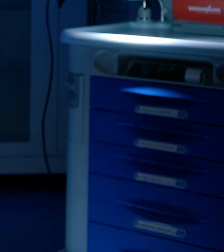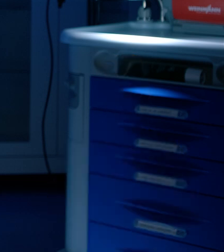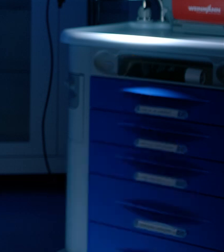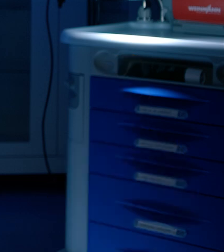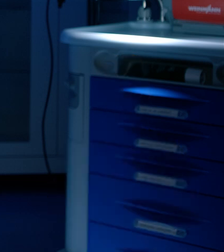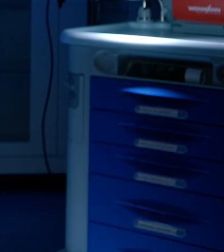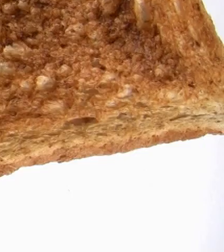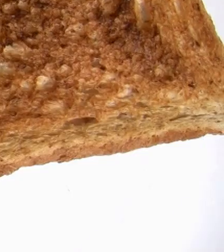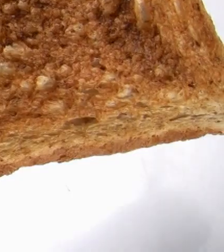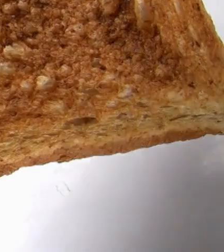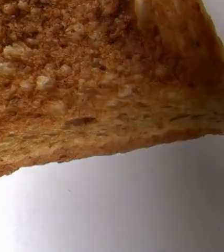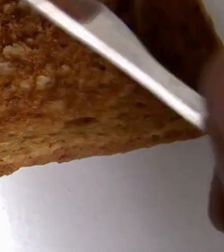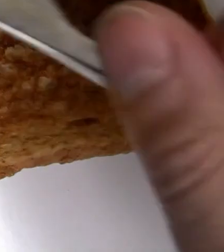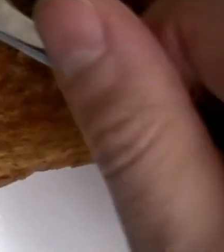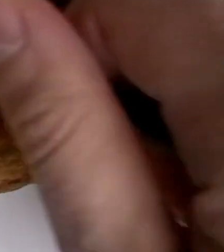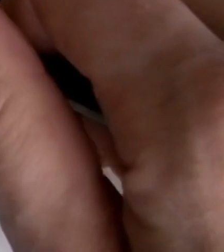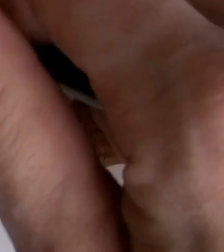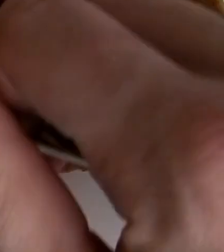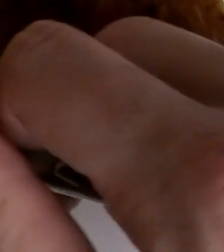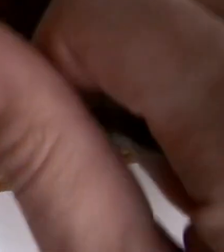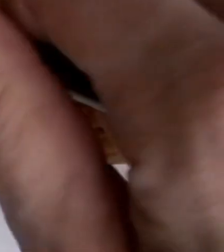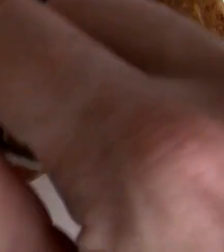na prostsze składniki.